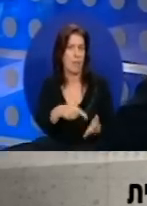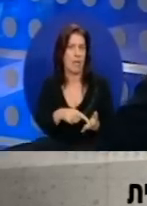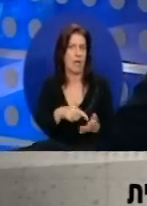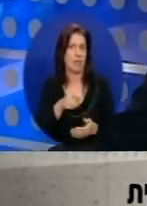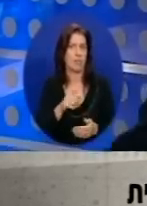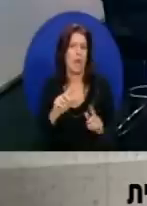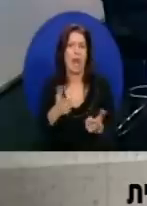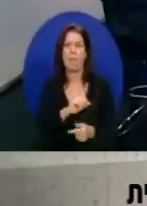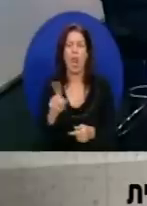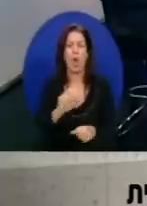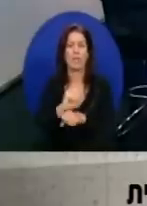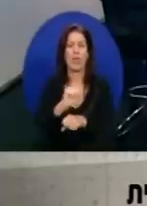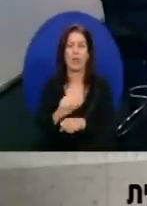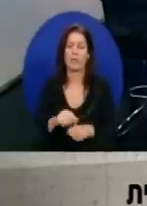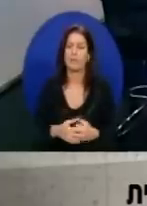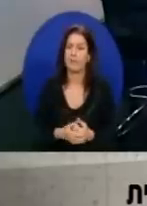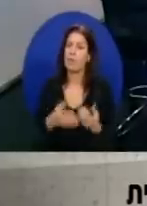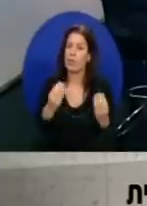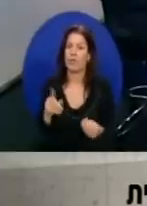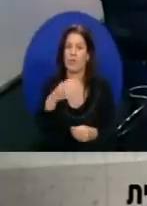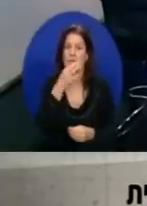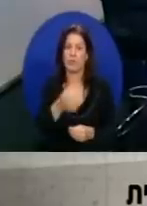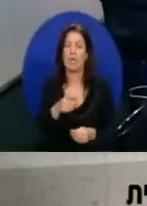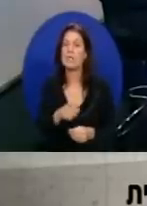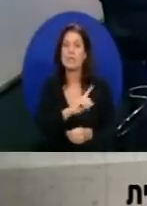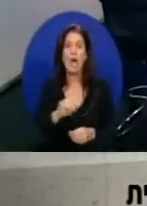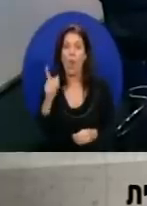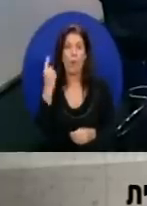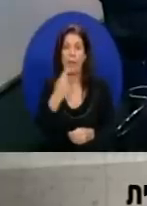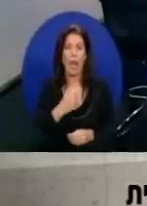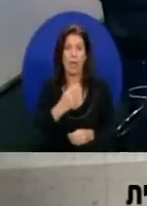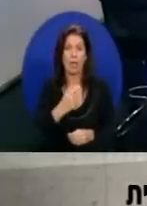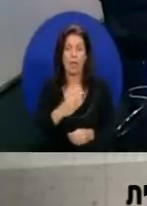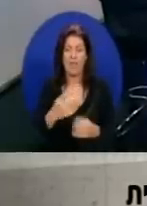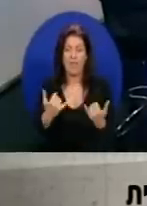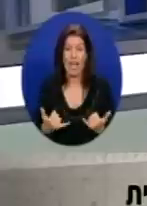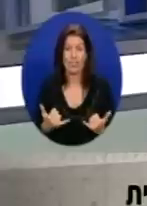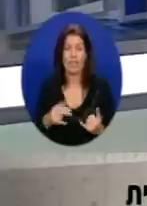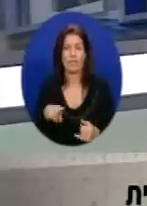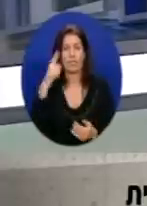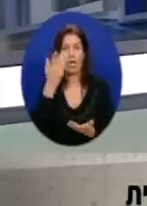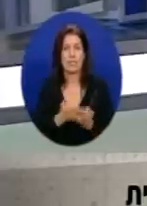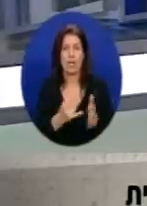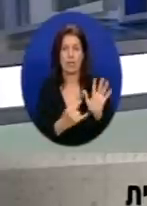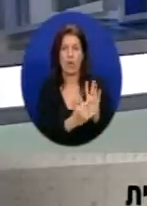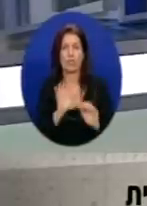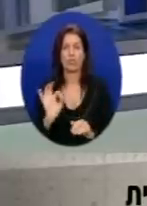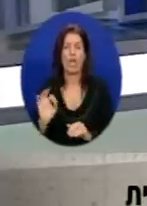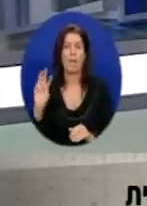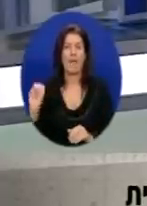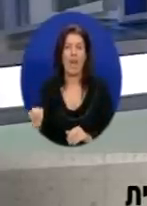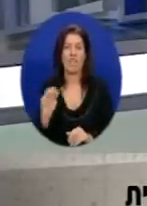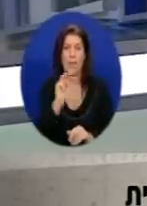מתלוננים? טוב שאתה שואל, כי זה לחלוטין לא פלילי, ובימים אלה יצא הצעת חוק של מרב